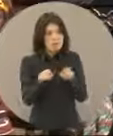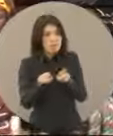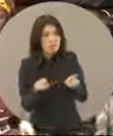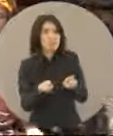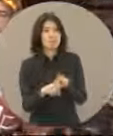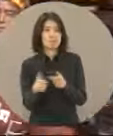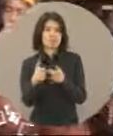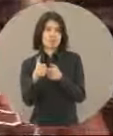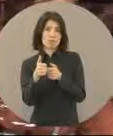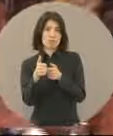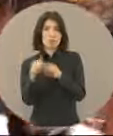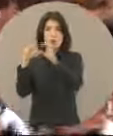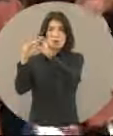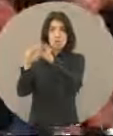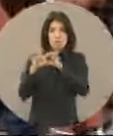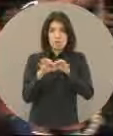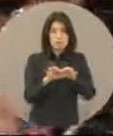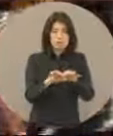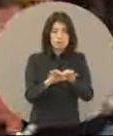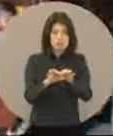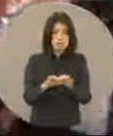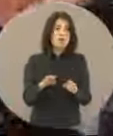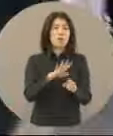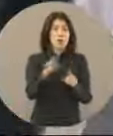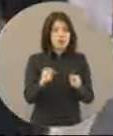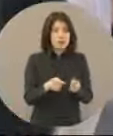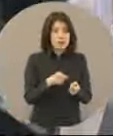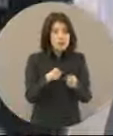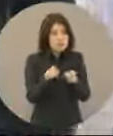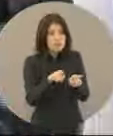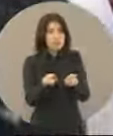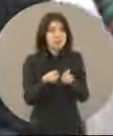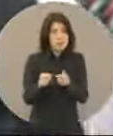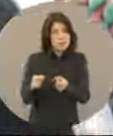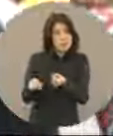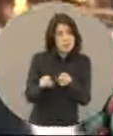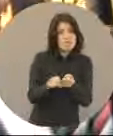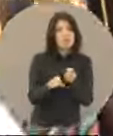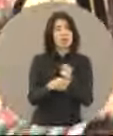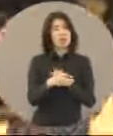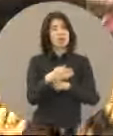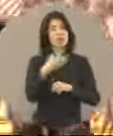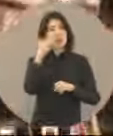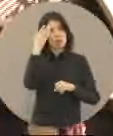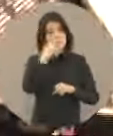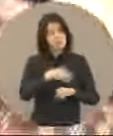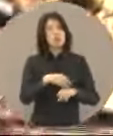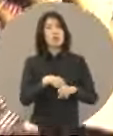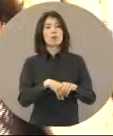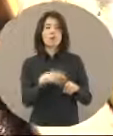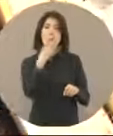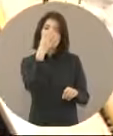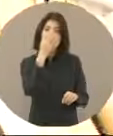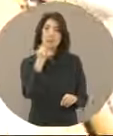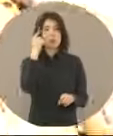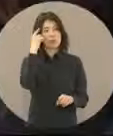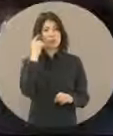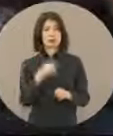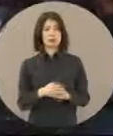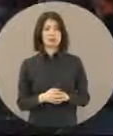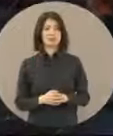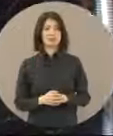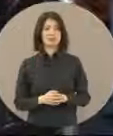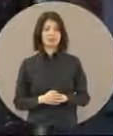職方に伝える飛び頭などが連携して1台の山車を動かしているところは川越祭りの見どころの一つです